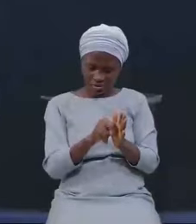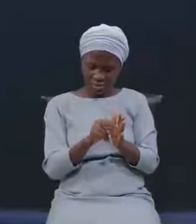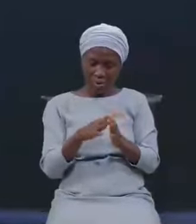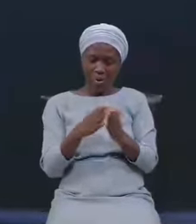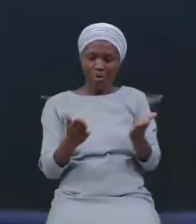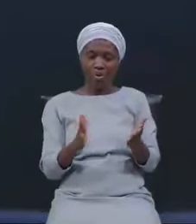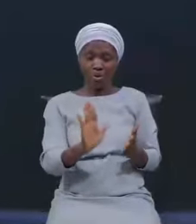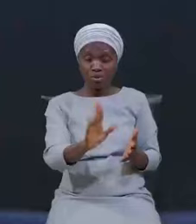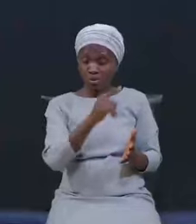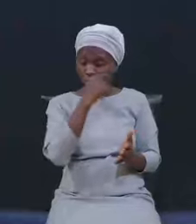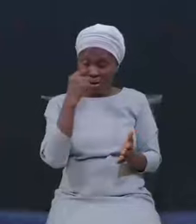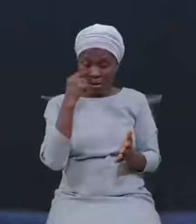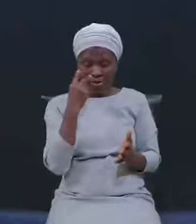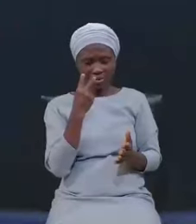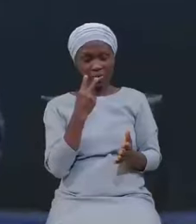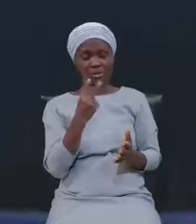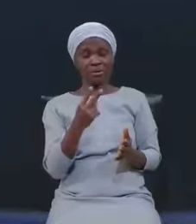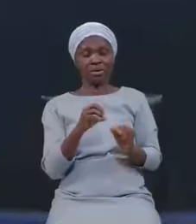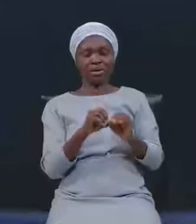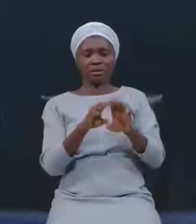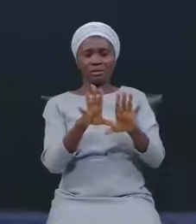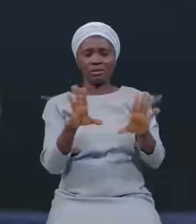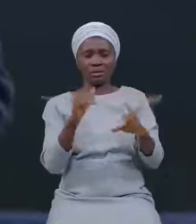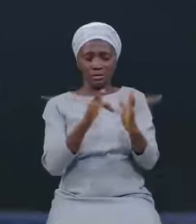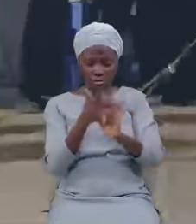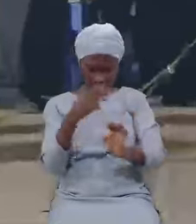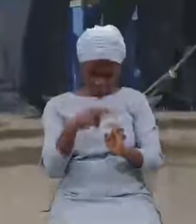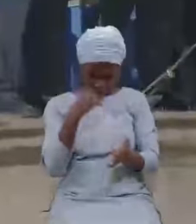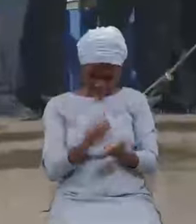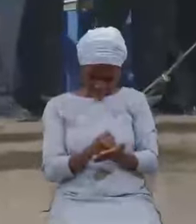verras clairement au nom de Jésus.